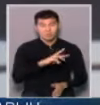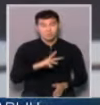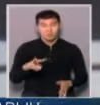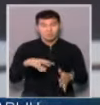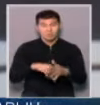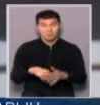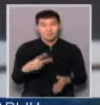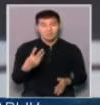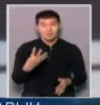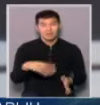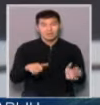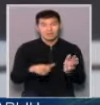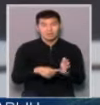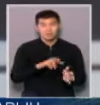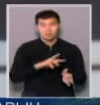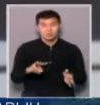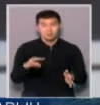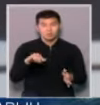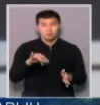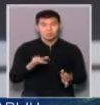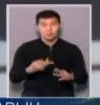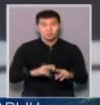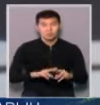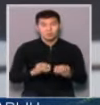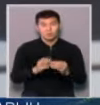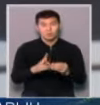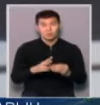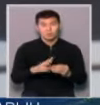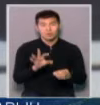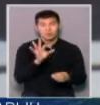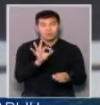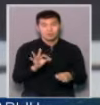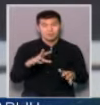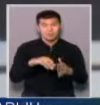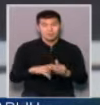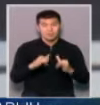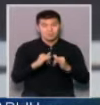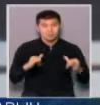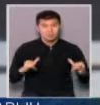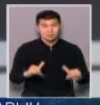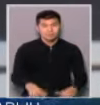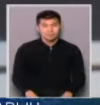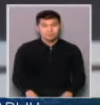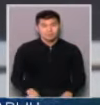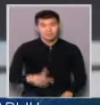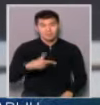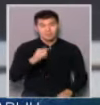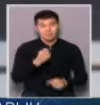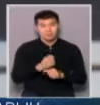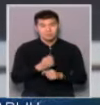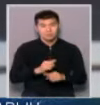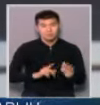3,9 миллион тоннадан 46,7 миллион тоннаға дейін, яғни 12 есе артты. Ал газ өндіру